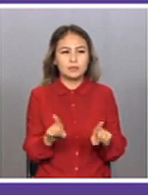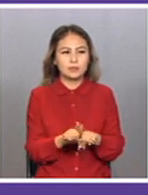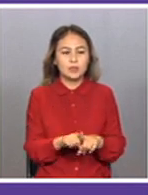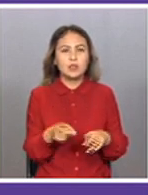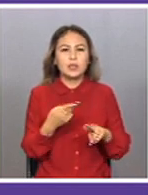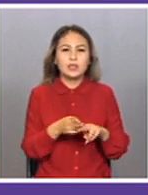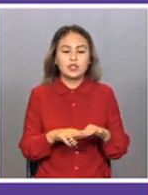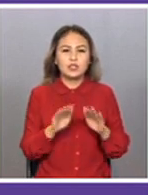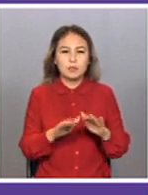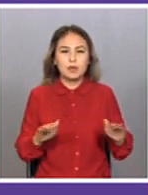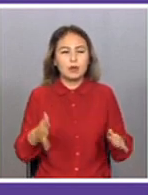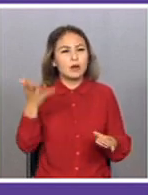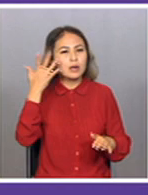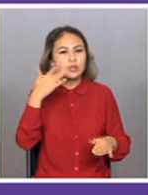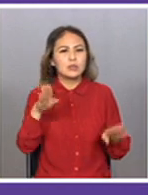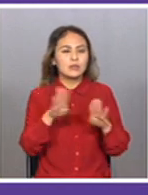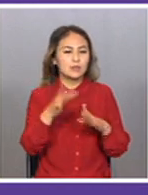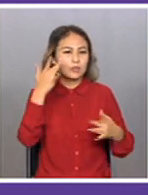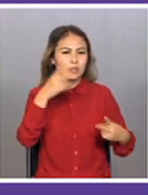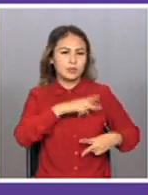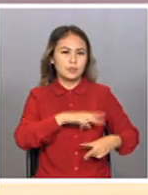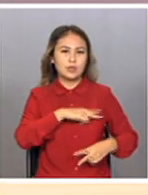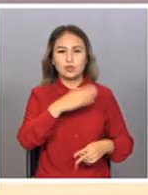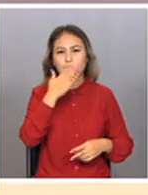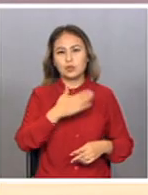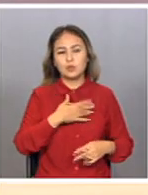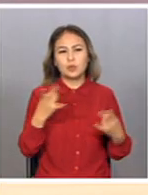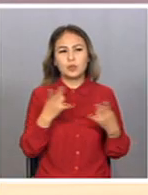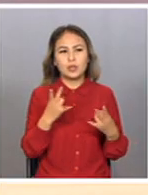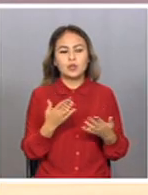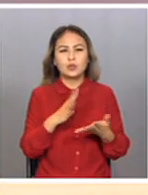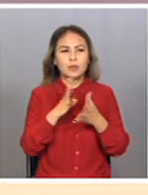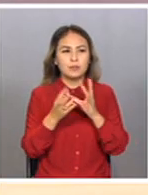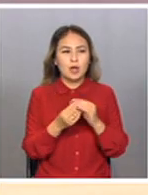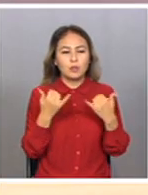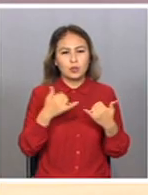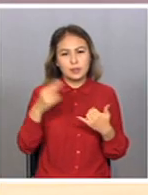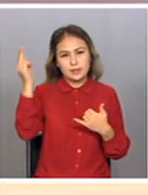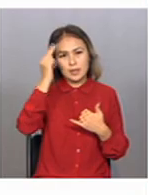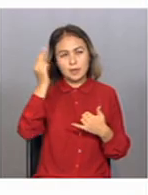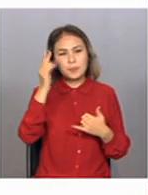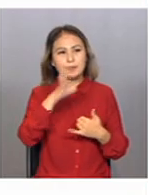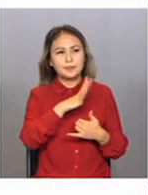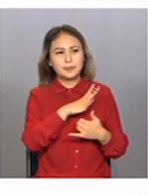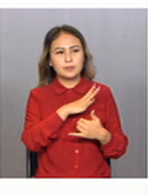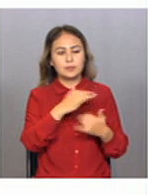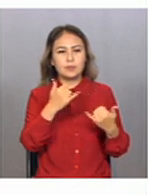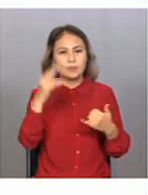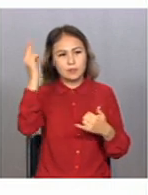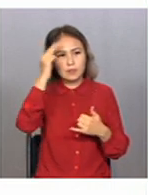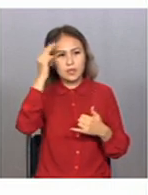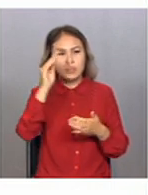Ендеше, балалар, қашанда еңбексүйгіш бола білейік. Сонымен, балалар, бүгінгі сабағымызды қорытындылайық. Бүгінгі